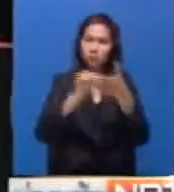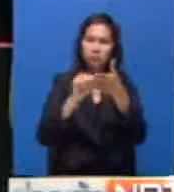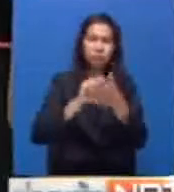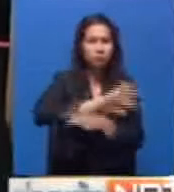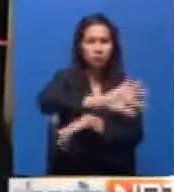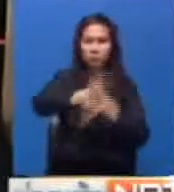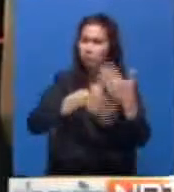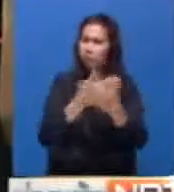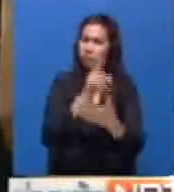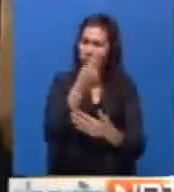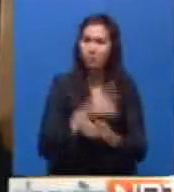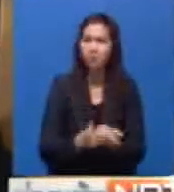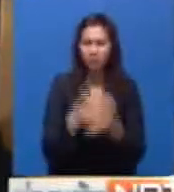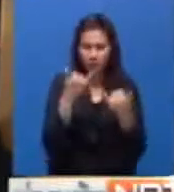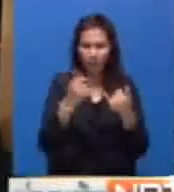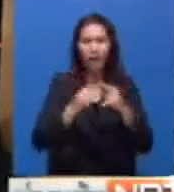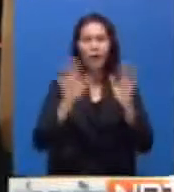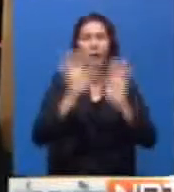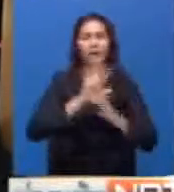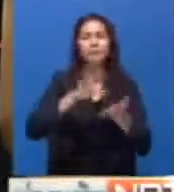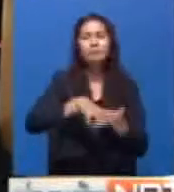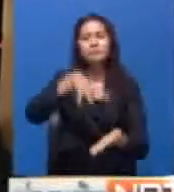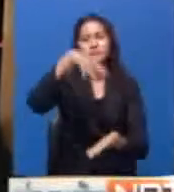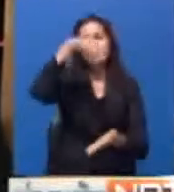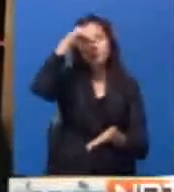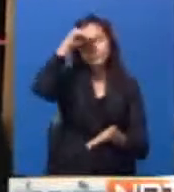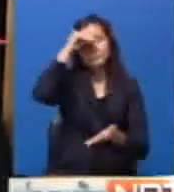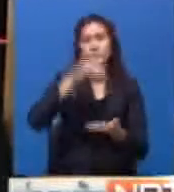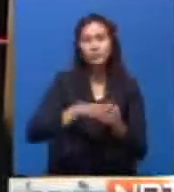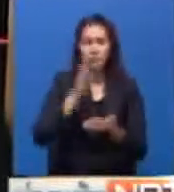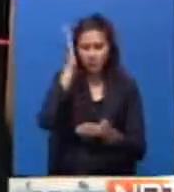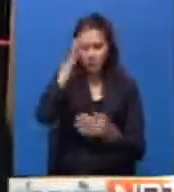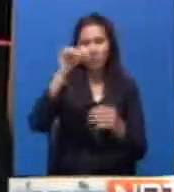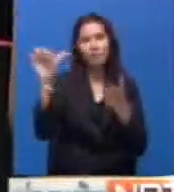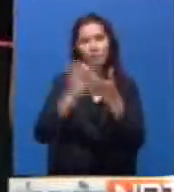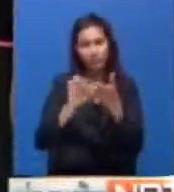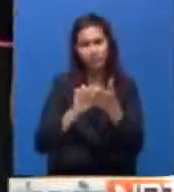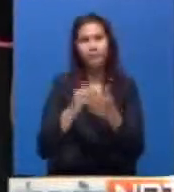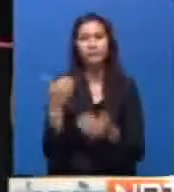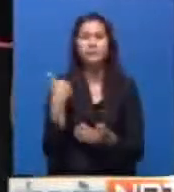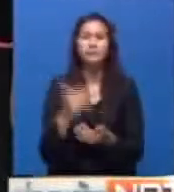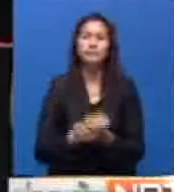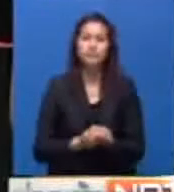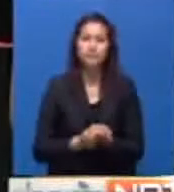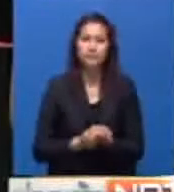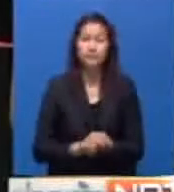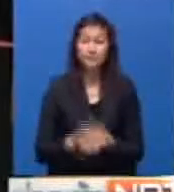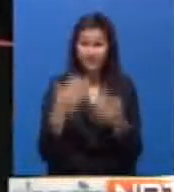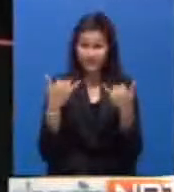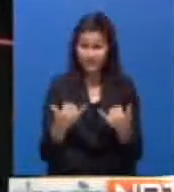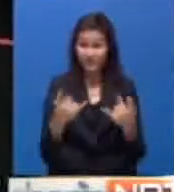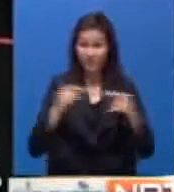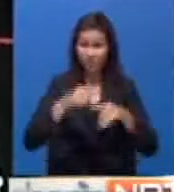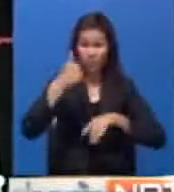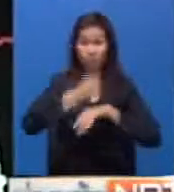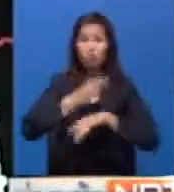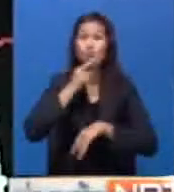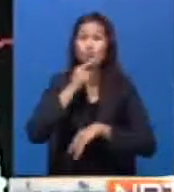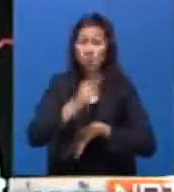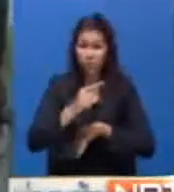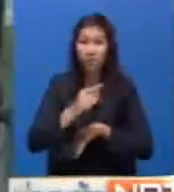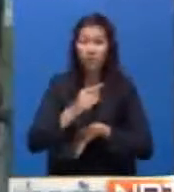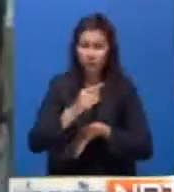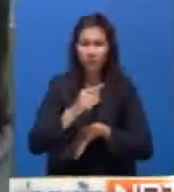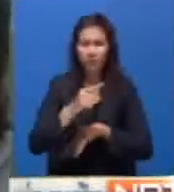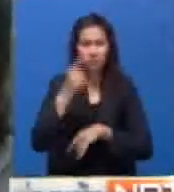นี่เป็นอุทาหรณ์ของการทำงานเลยอ่ะมันต้องแก้ไขทั้งระบบ ขณะที่ผู้ว่าการรถไฟแห่งประเทศไ